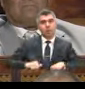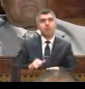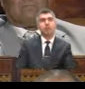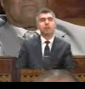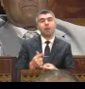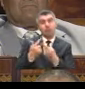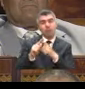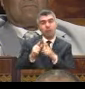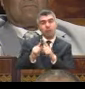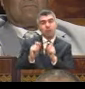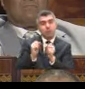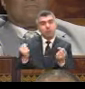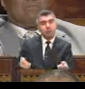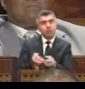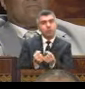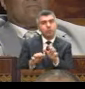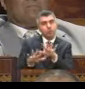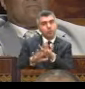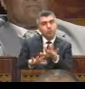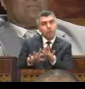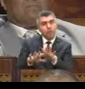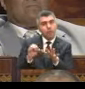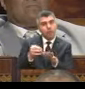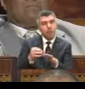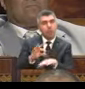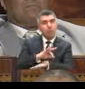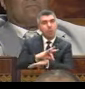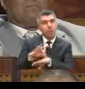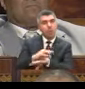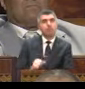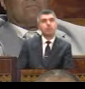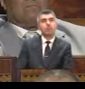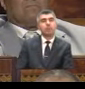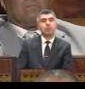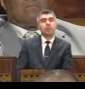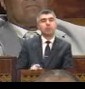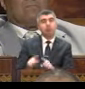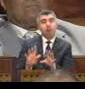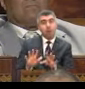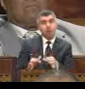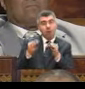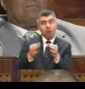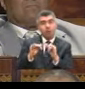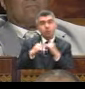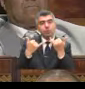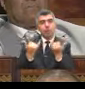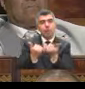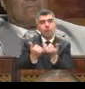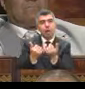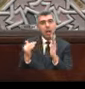فيما يخص النهوض بالجانب الاجتماعي في قطاع الوظيفة العمومية على مخرجات الاتفاق الاجتماعي الأخير.